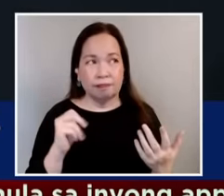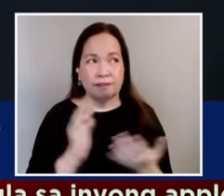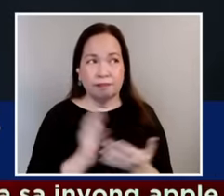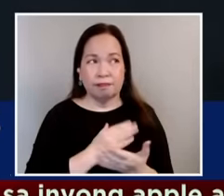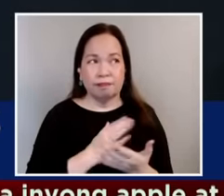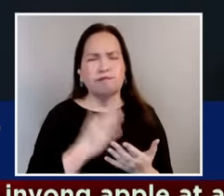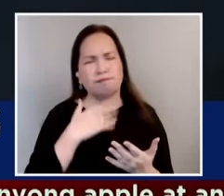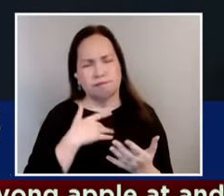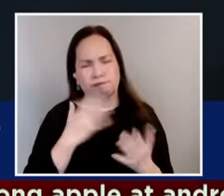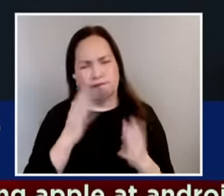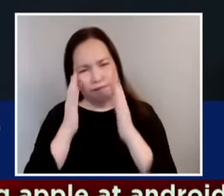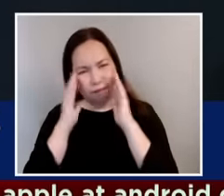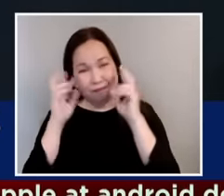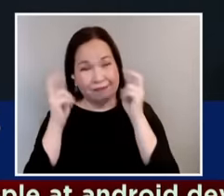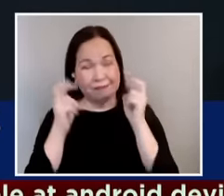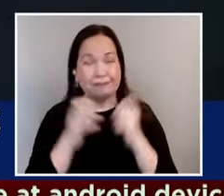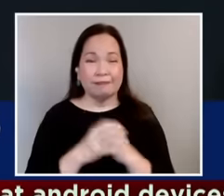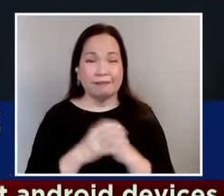Ako.